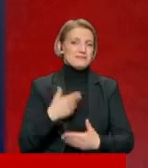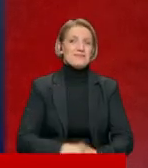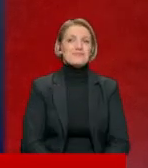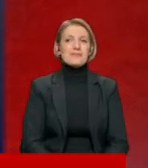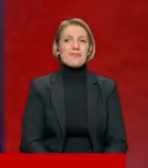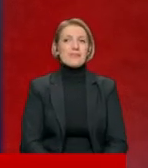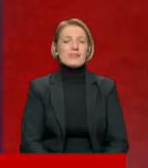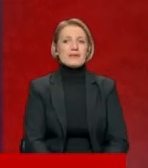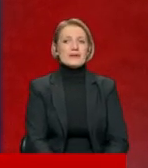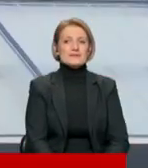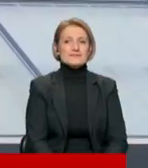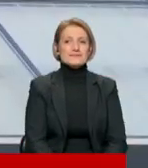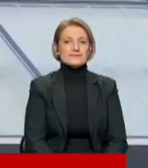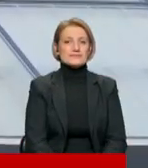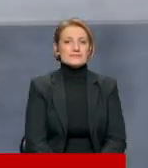konuşalım.